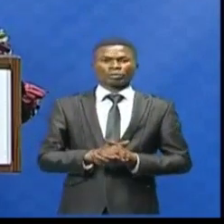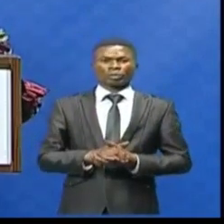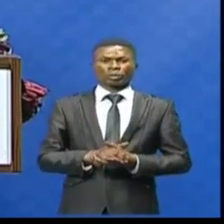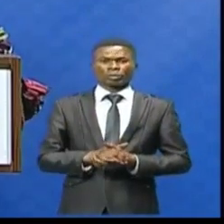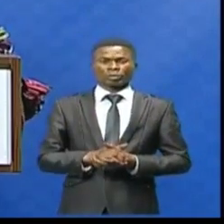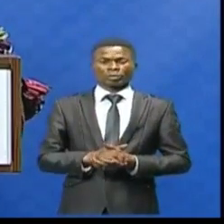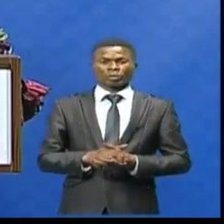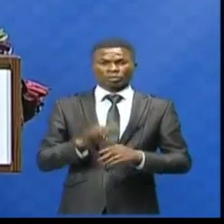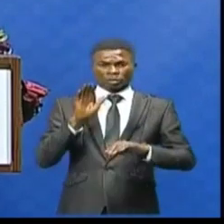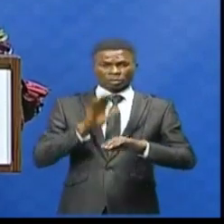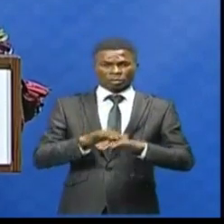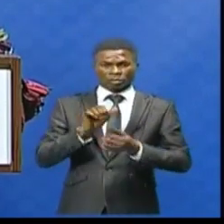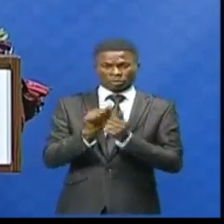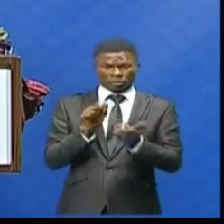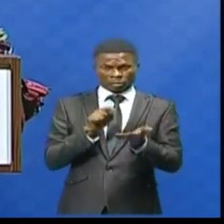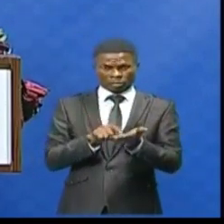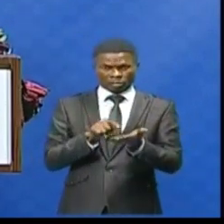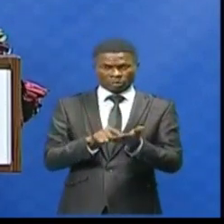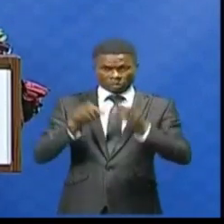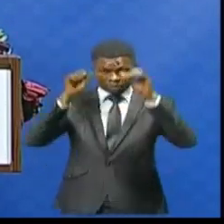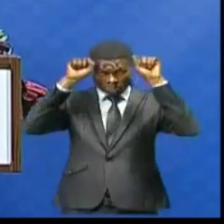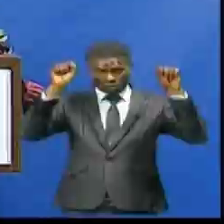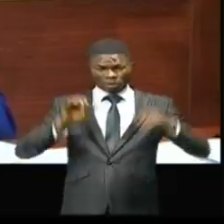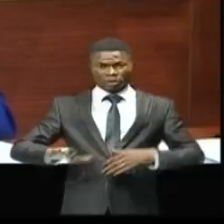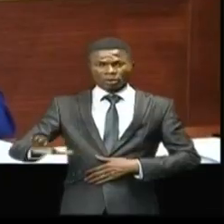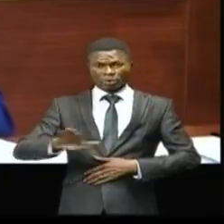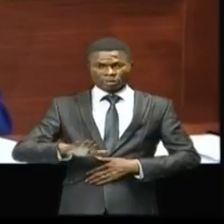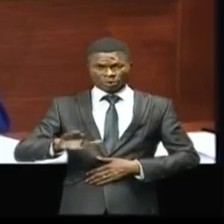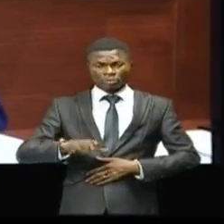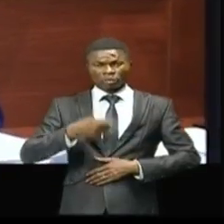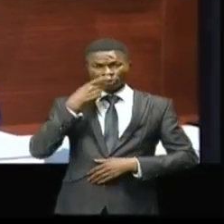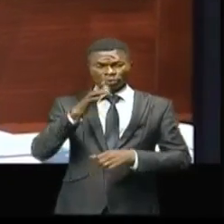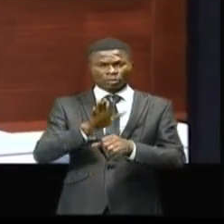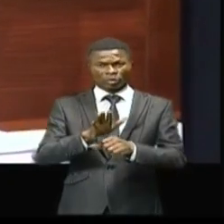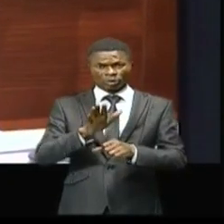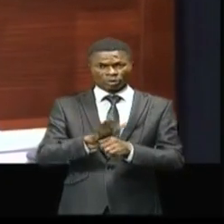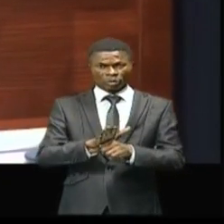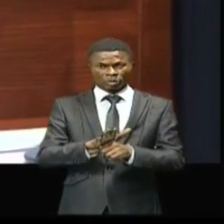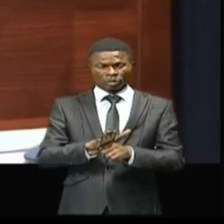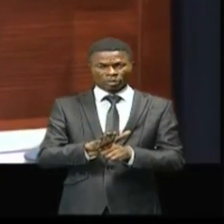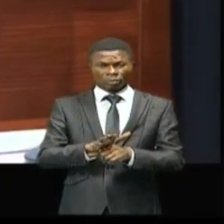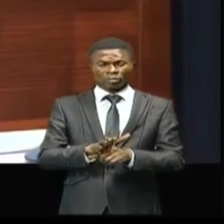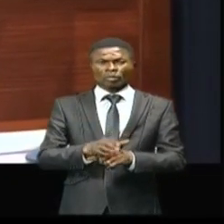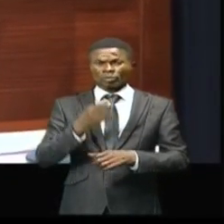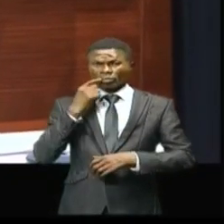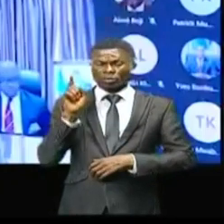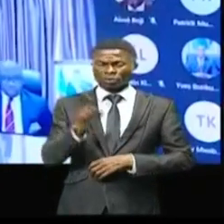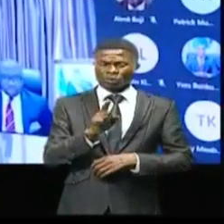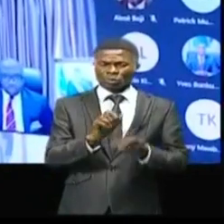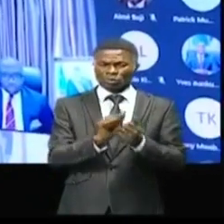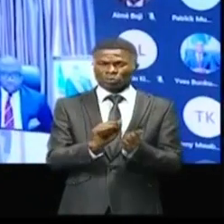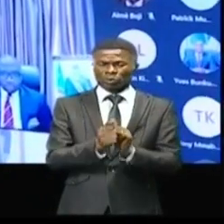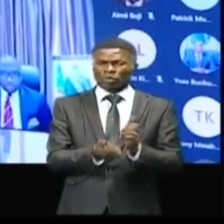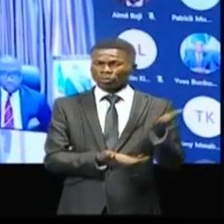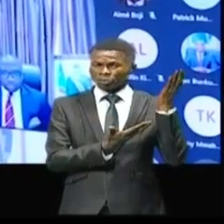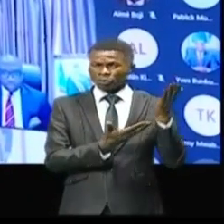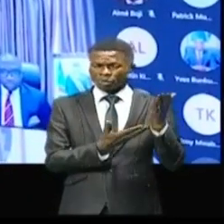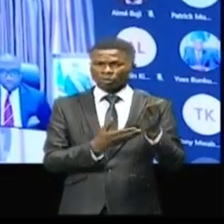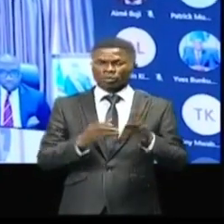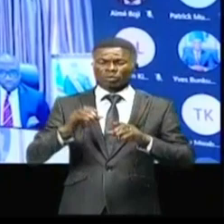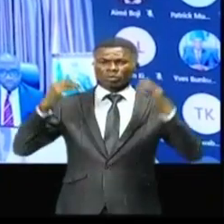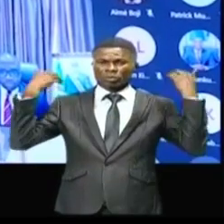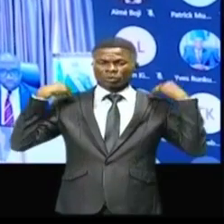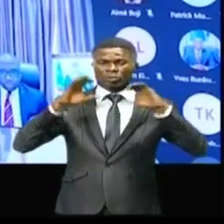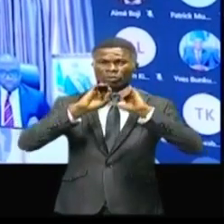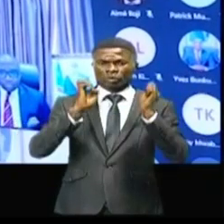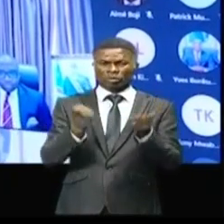abordons ce point le président de la République a insisté sur l'impérielle nécessité pour les mandataires publics